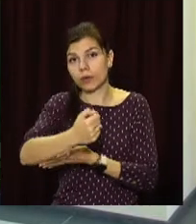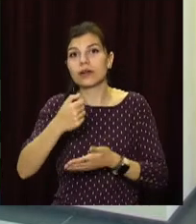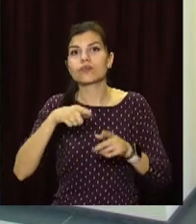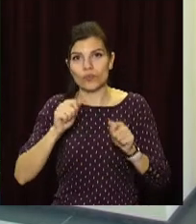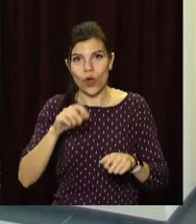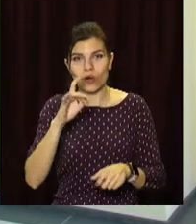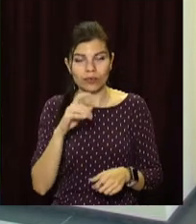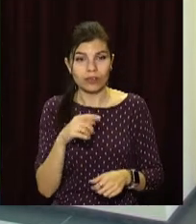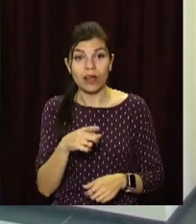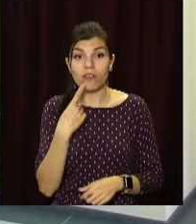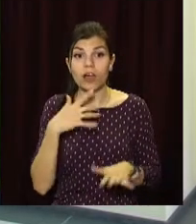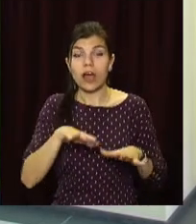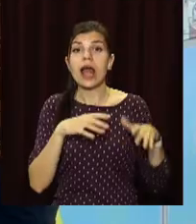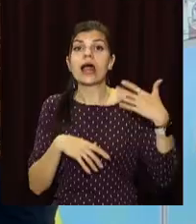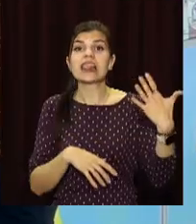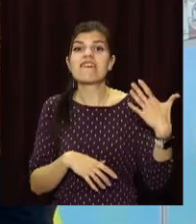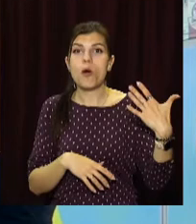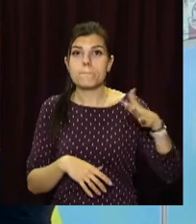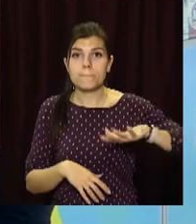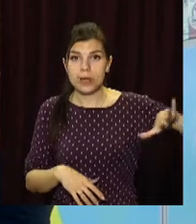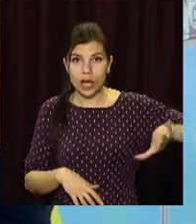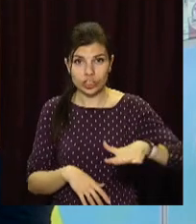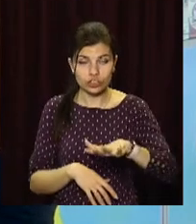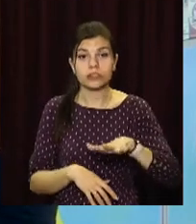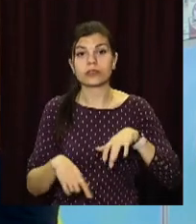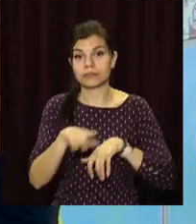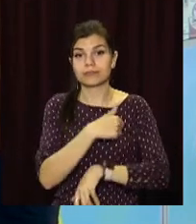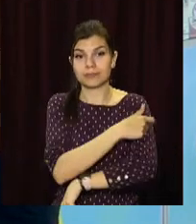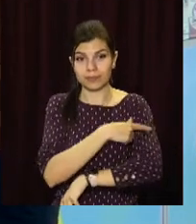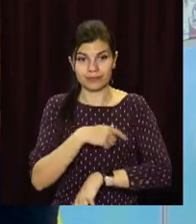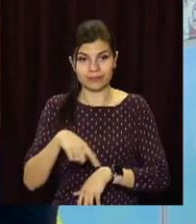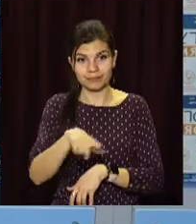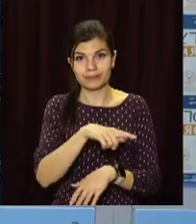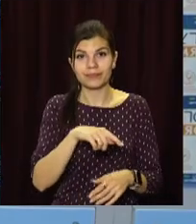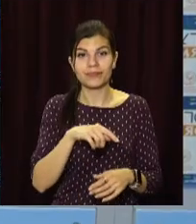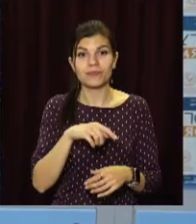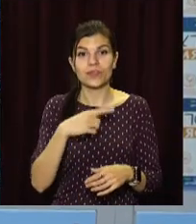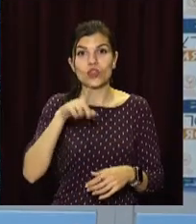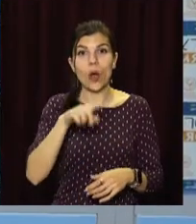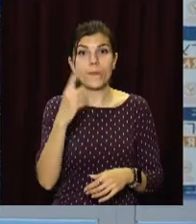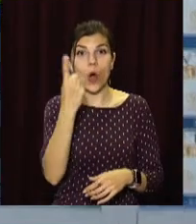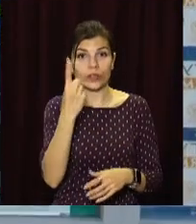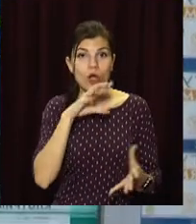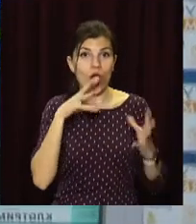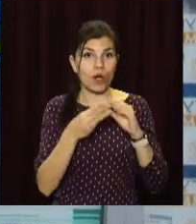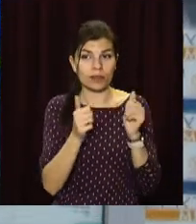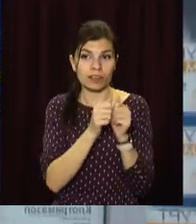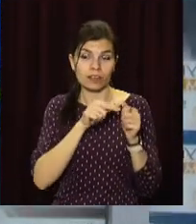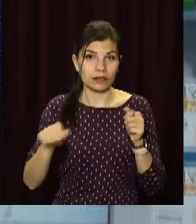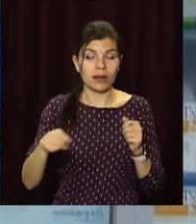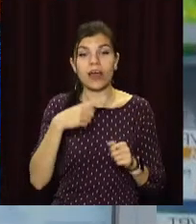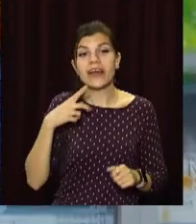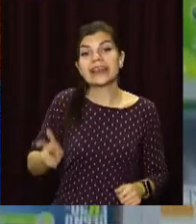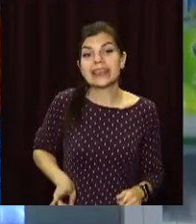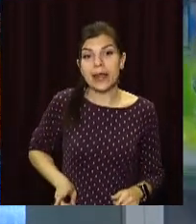нині вже розпочав роботу на Лівобережжі у приміщенні Центру первинної медико-санітарної допомоги номер 1. Загалом, відзначає директор